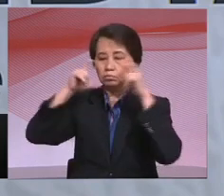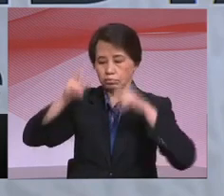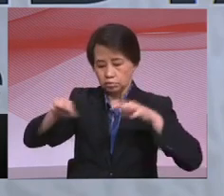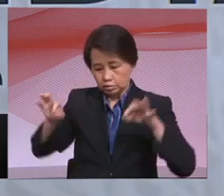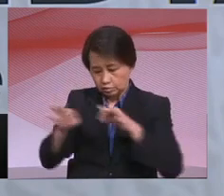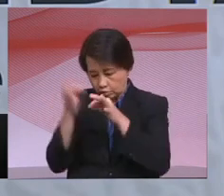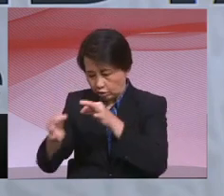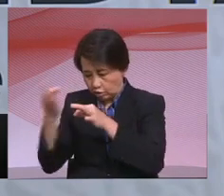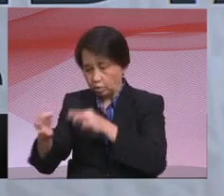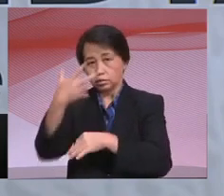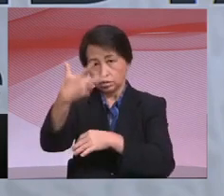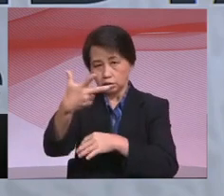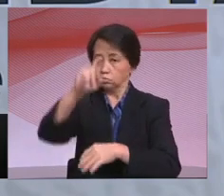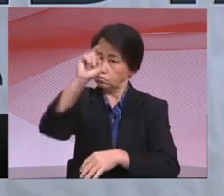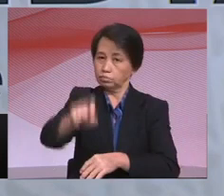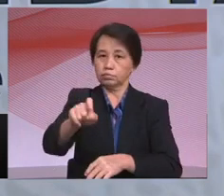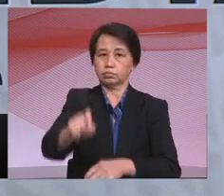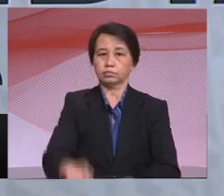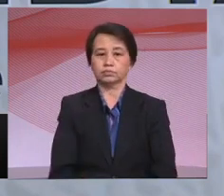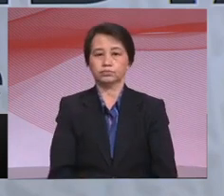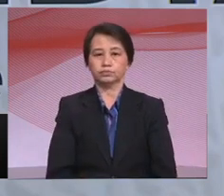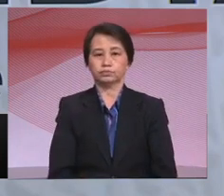Pertubuhan Kesihatan Sedunia.